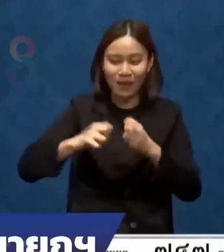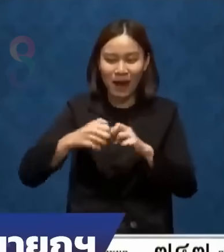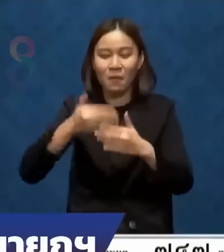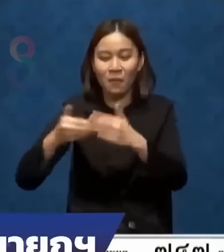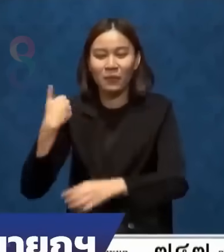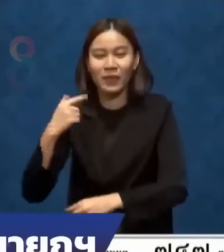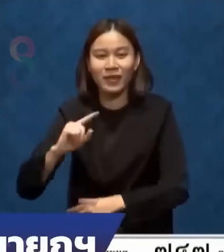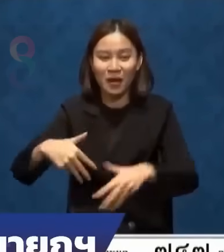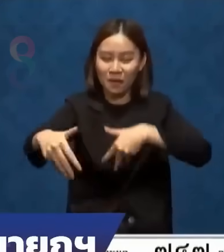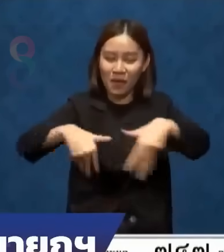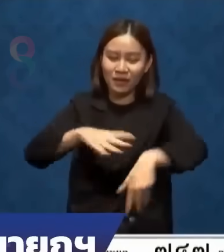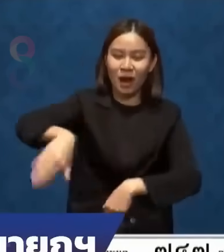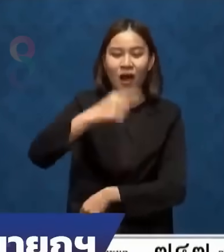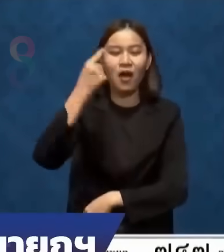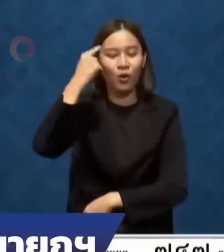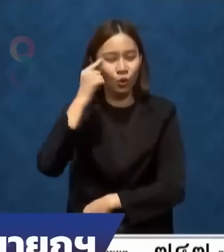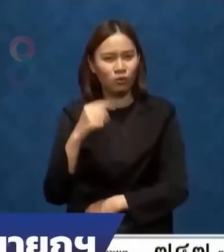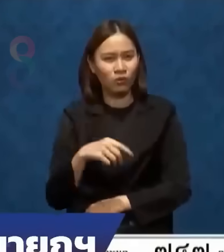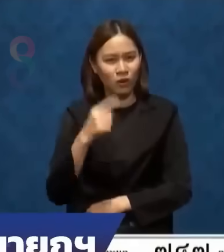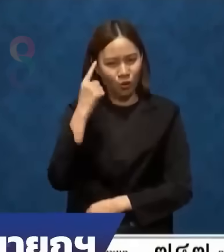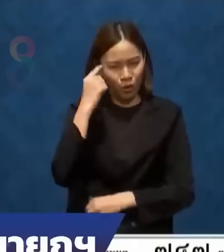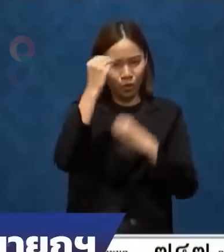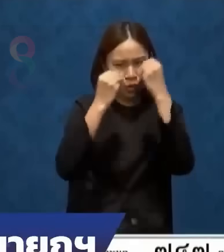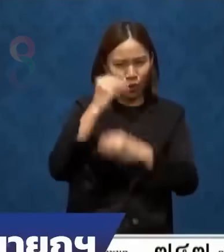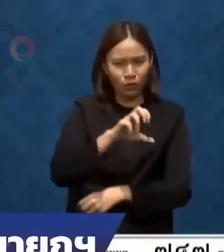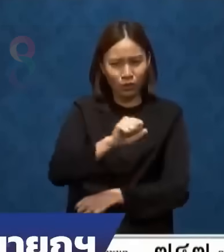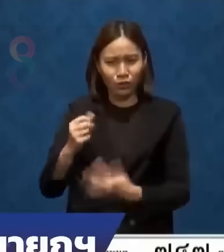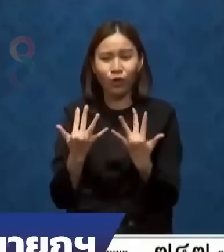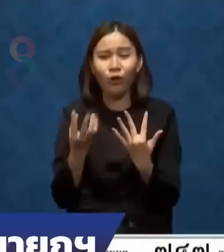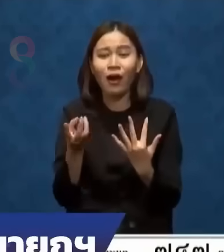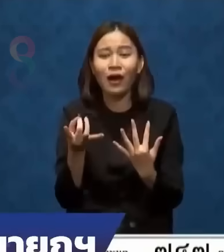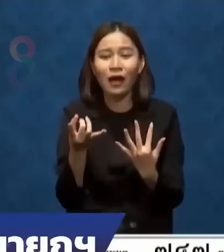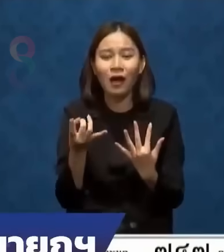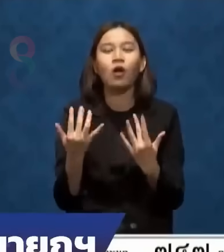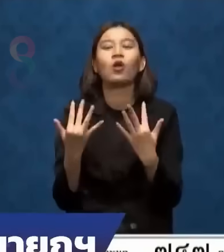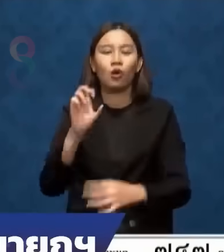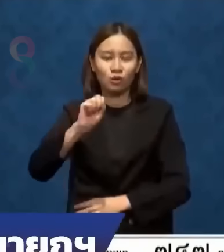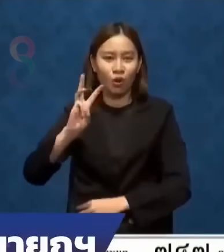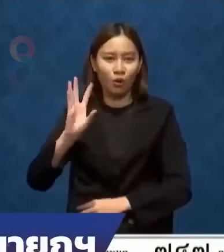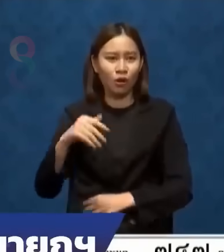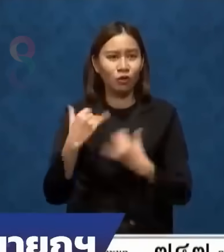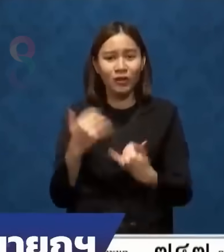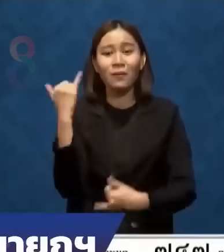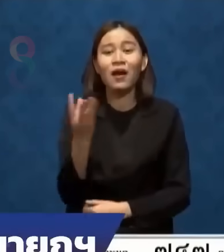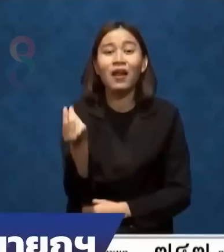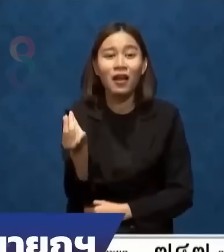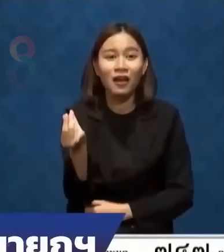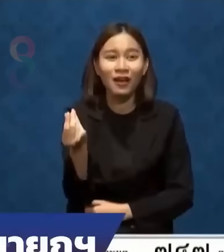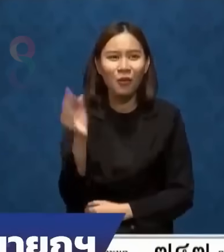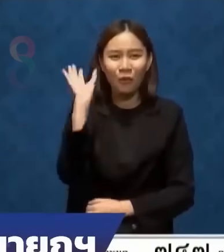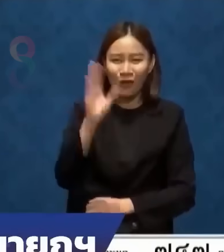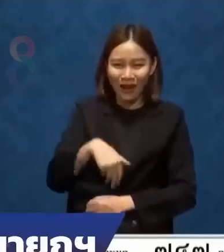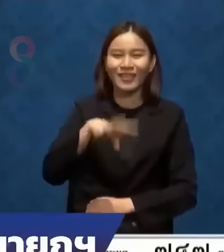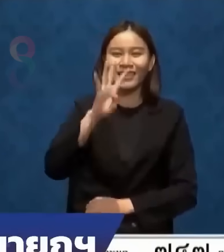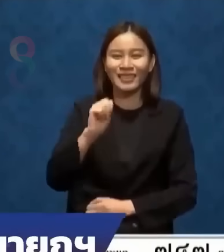ก็ฝากประชาชนรู้นะว่าเดี๋ยวจะงงว่าสสเข้ามารออะไรครับรอสวครับตอนนี้ครับนะมากันกี่ท่านฮะ